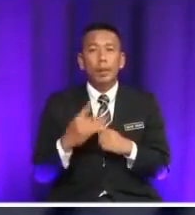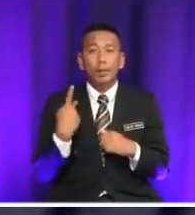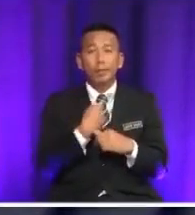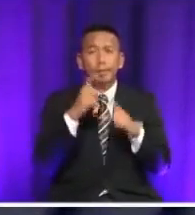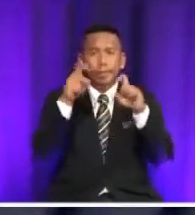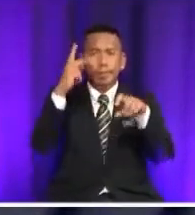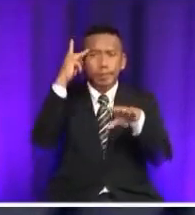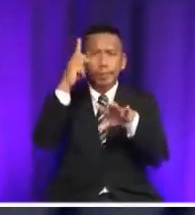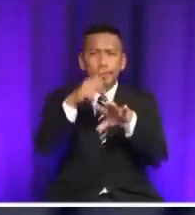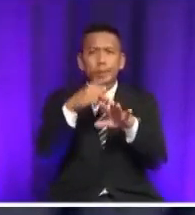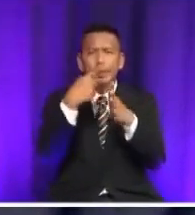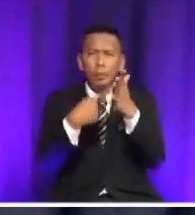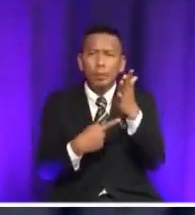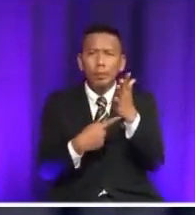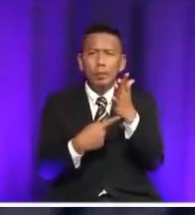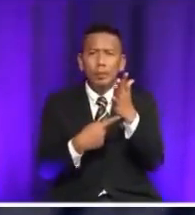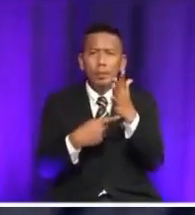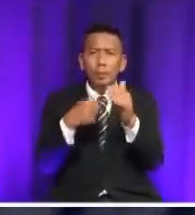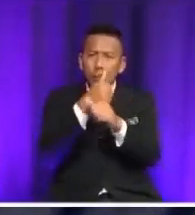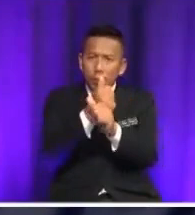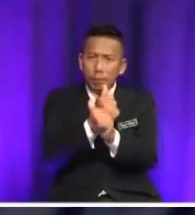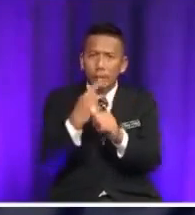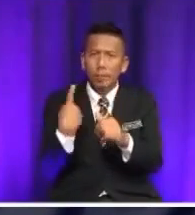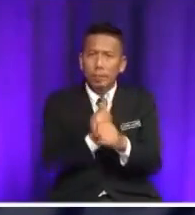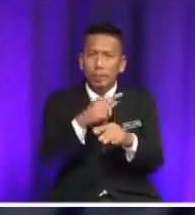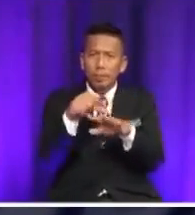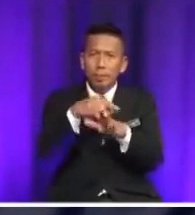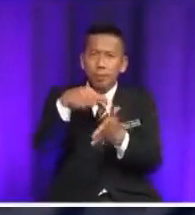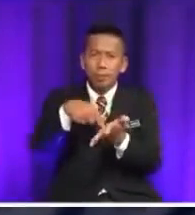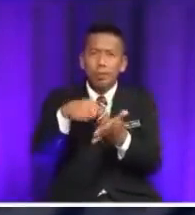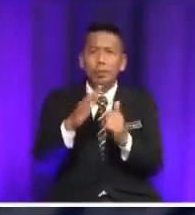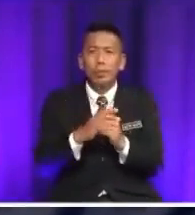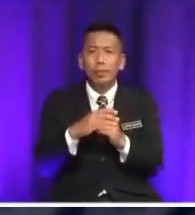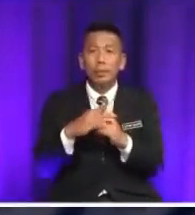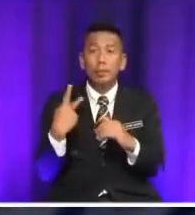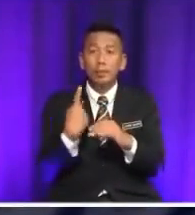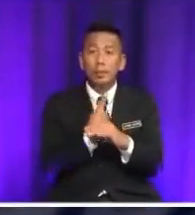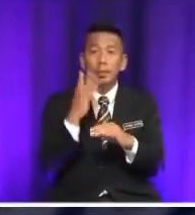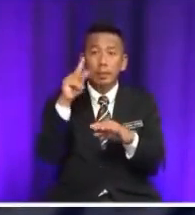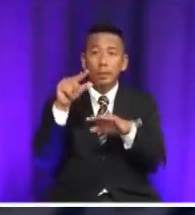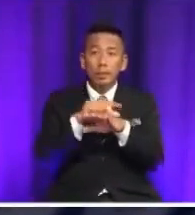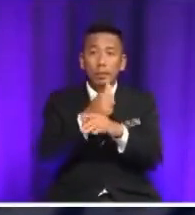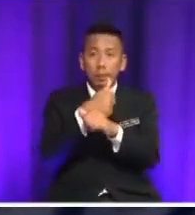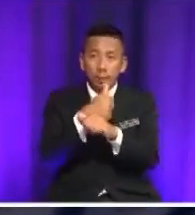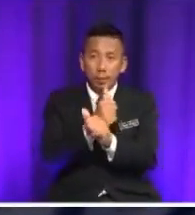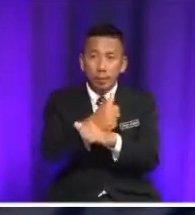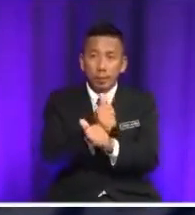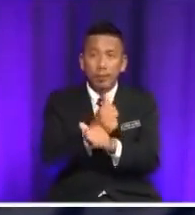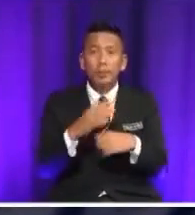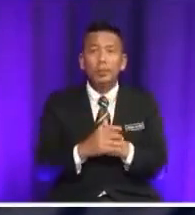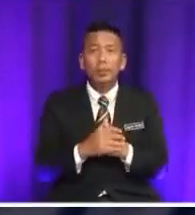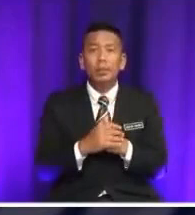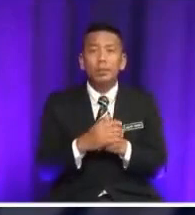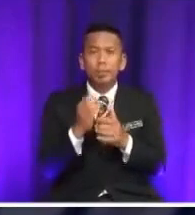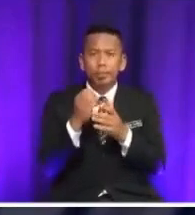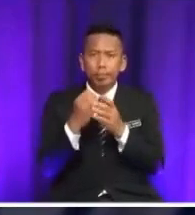dulu apa dia akrilik yang kita gunakan ya oke oke kita ke gunakan xvilly yang